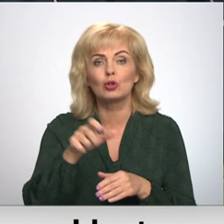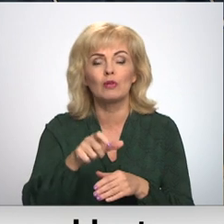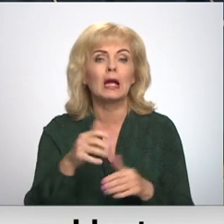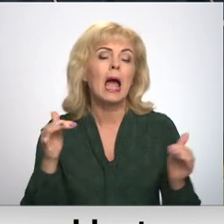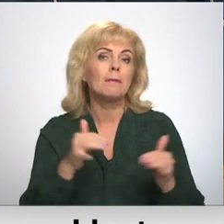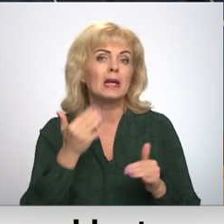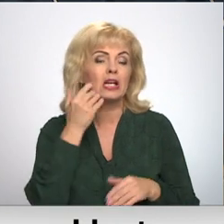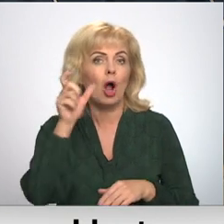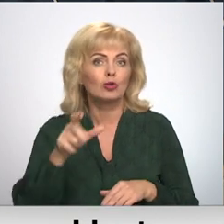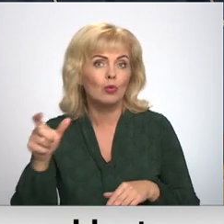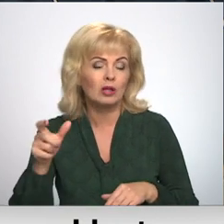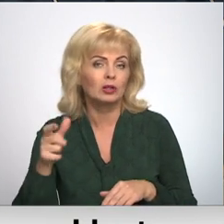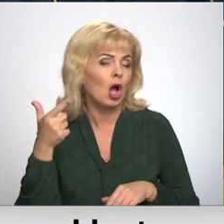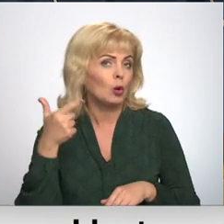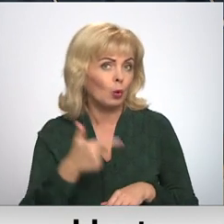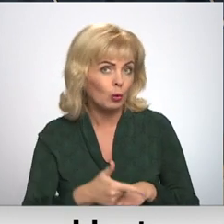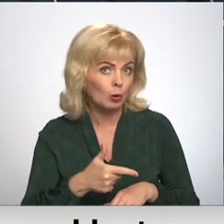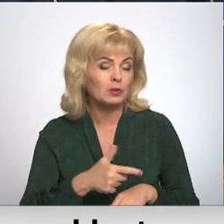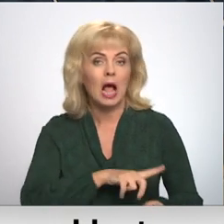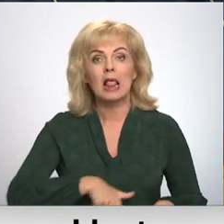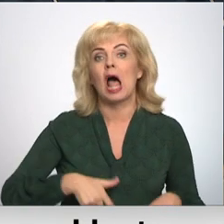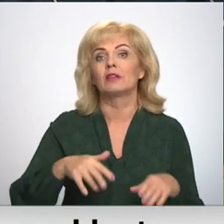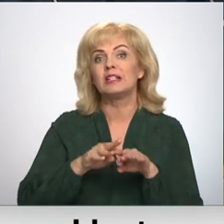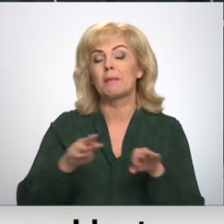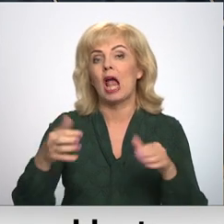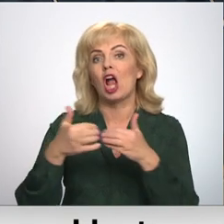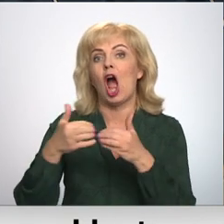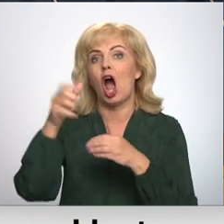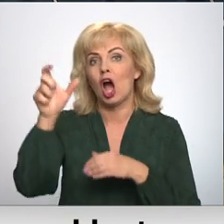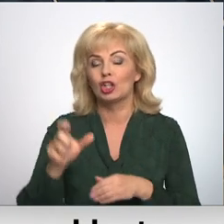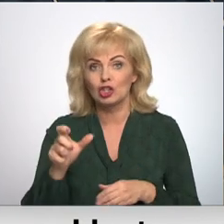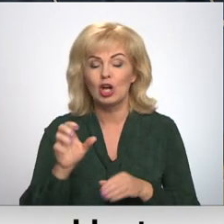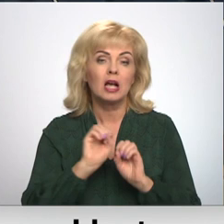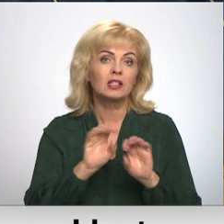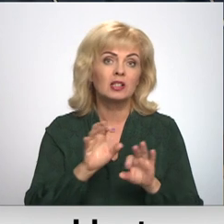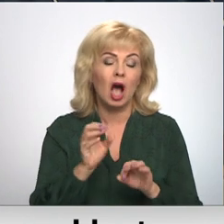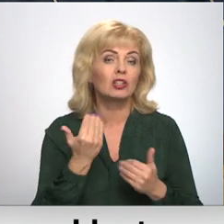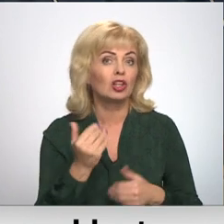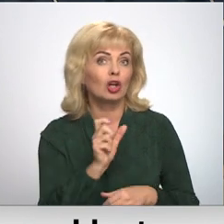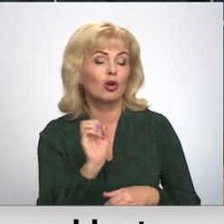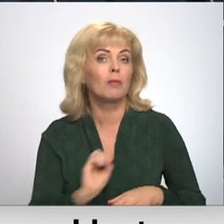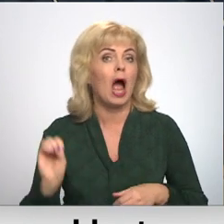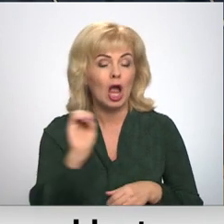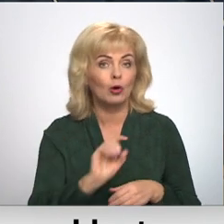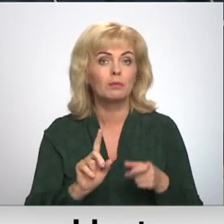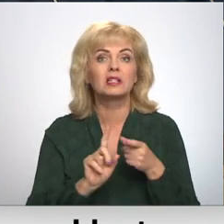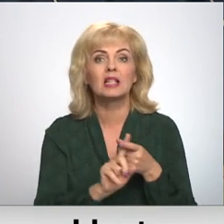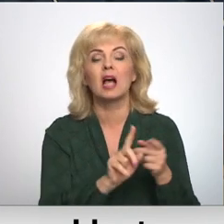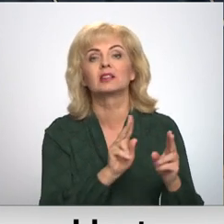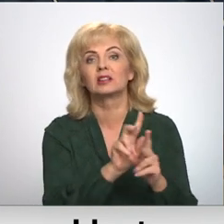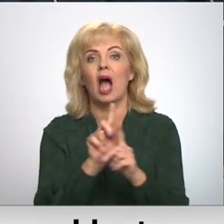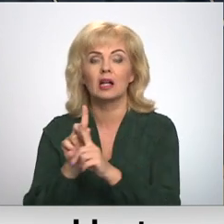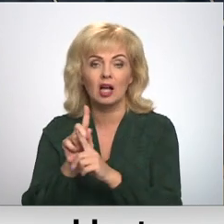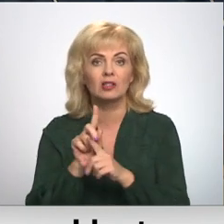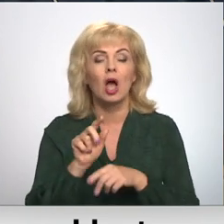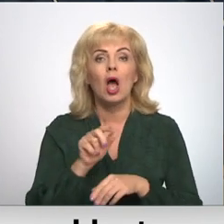par cīnisku. Savukārt Latvijas premjers Krišjāns Kariņš norādīja, ka šobrīd Eiropa saskaras ar uzbrukumiem no vairākiem